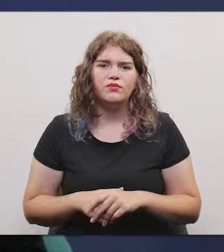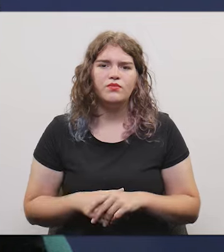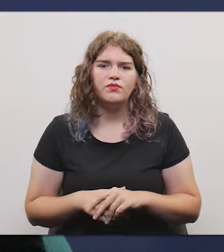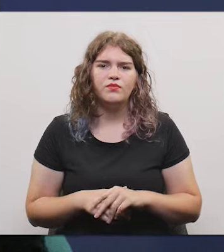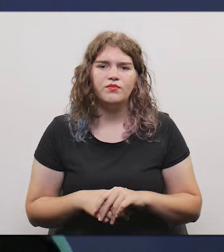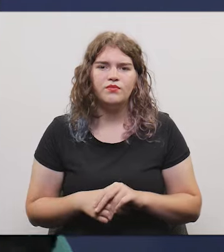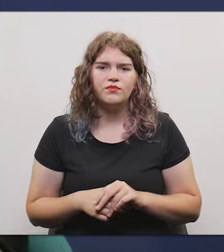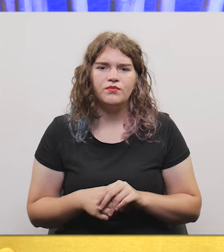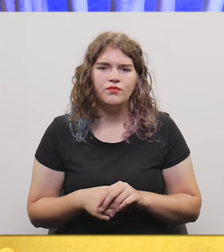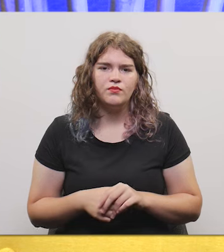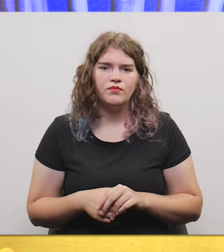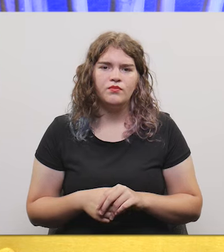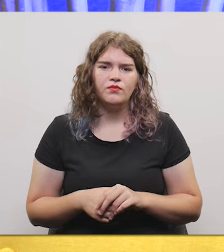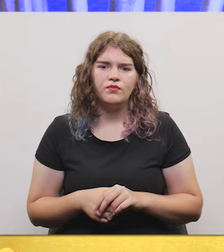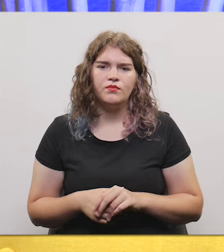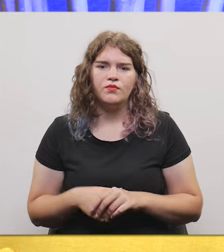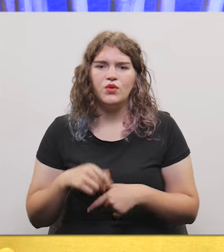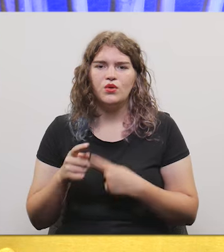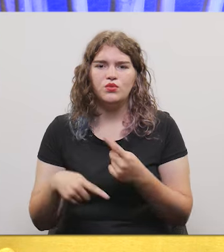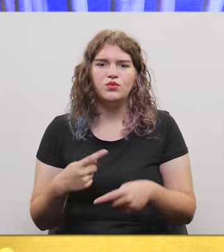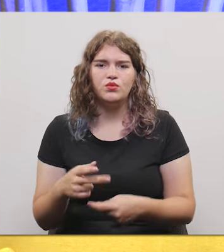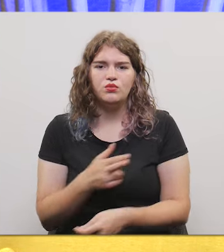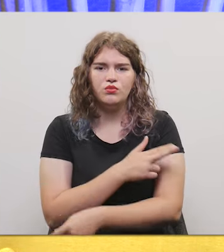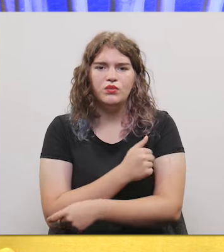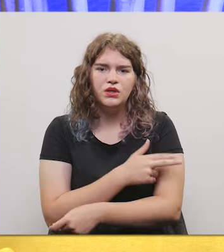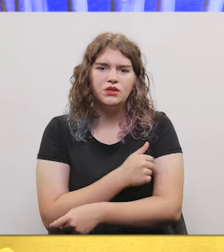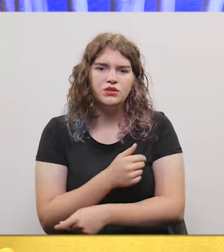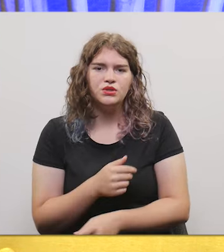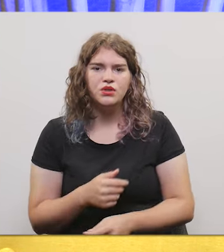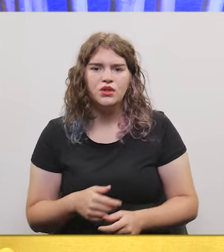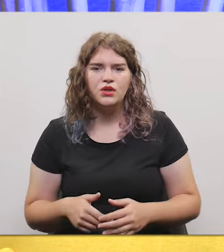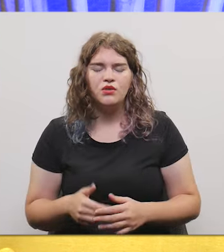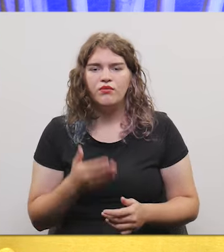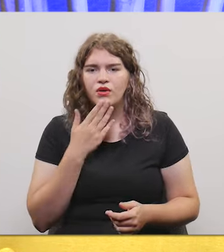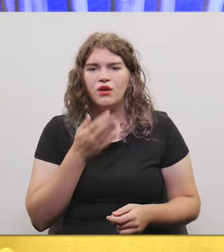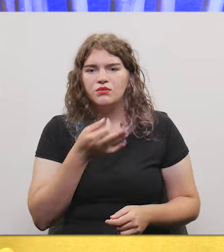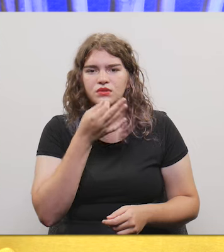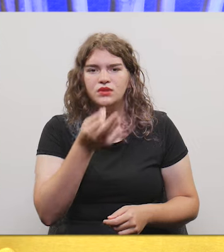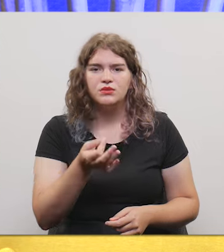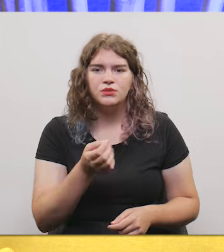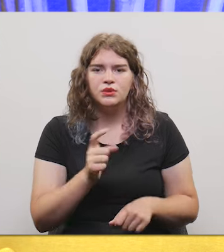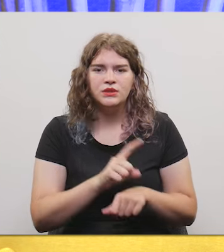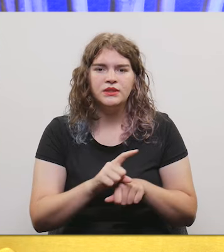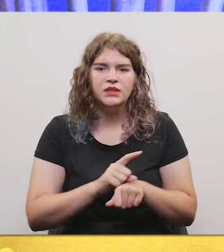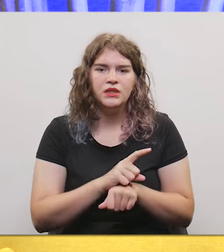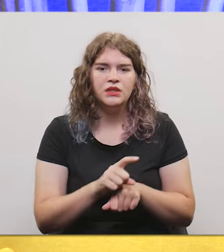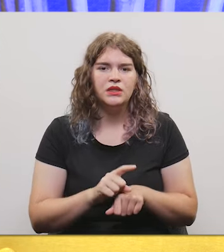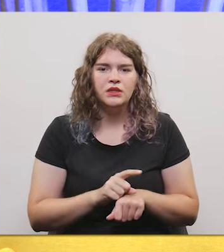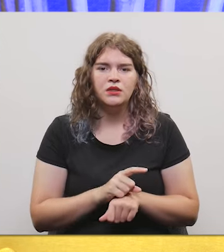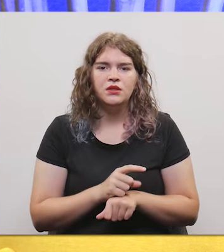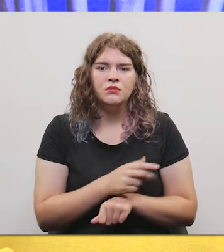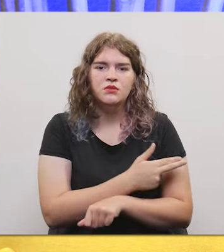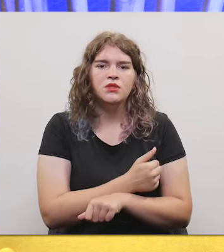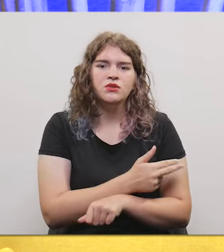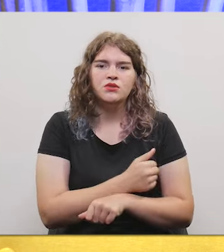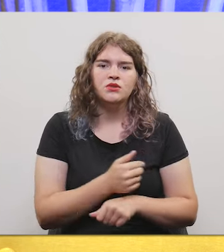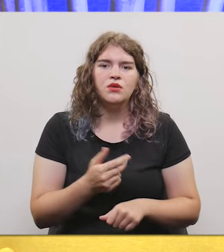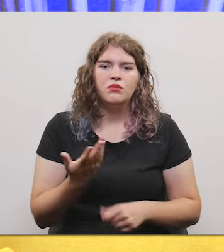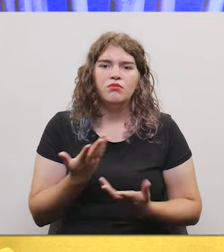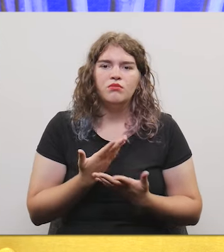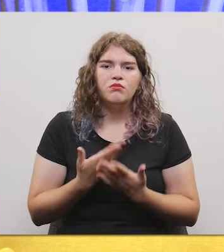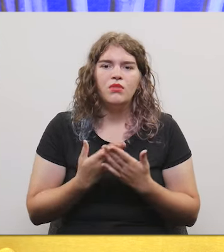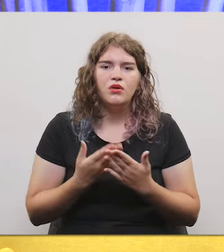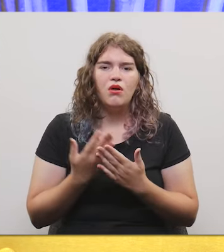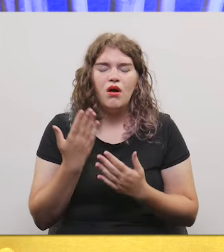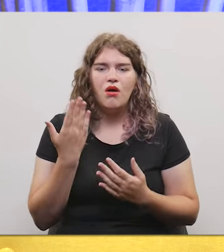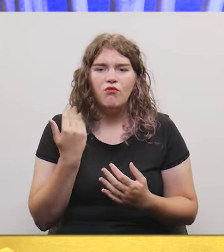departe? După liceu? Da, după... Mai vreau să menționez ceva din perioada liceului,